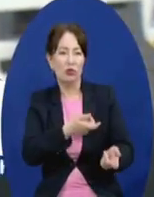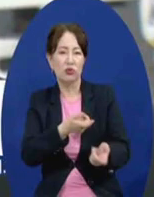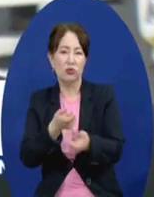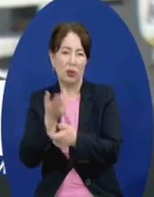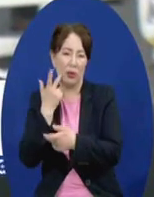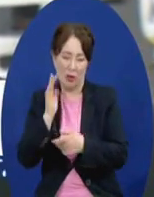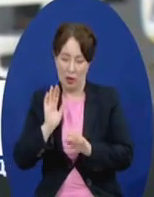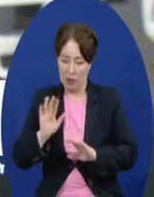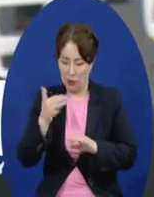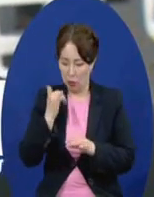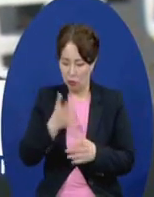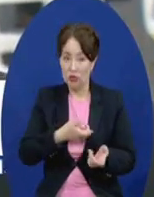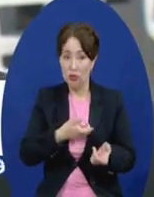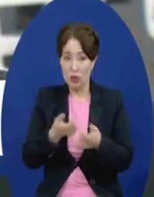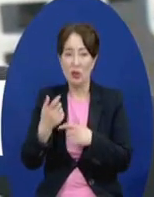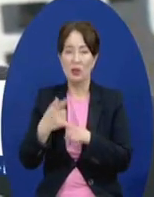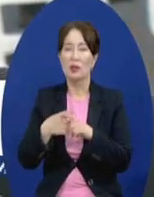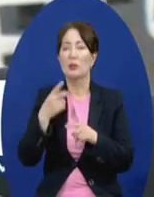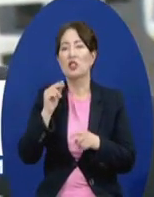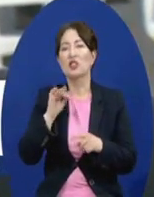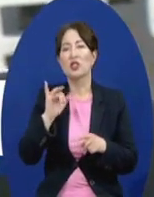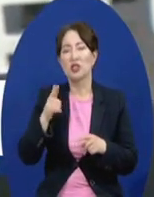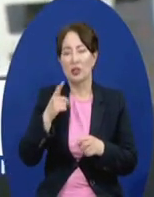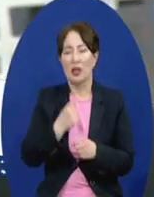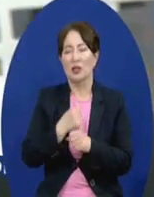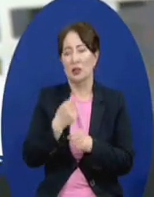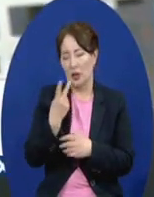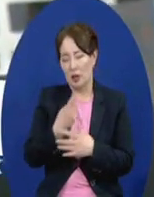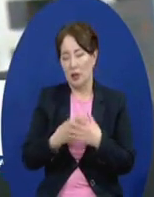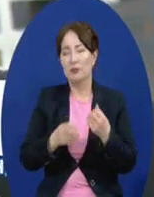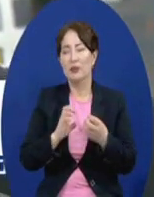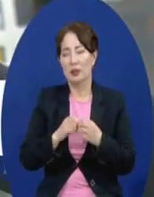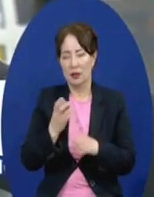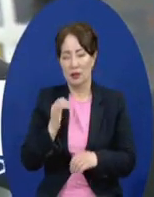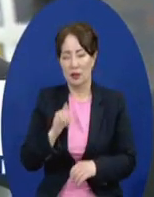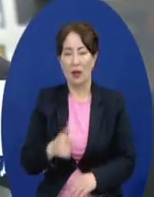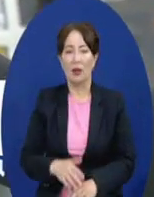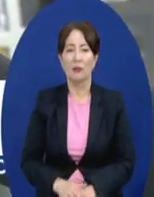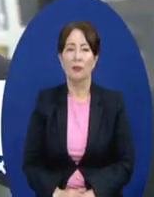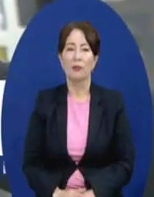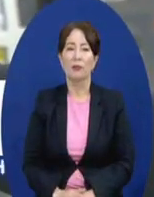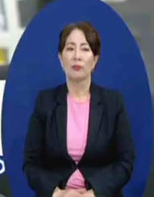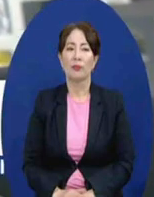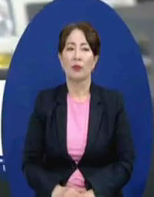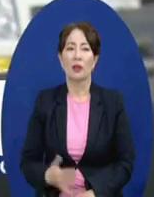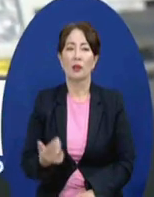Тэгээ усалгаа хийнгээ давхар бас чигшүүлтийн ажлыг бас хийгээл явдаг. Тэгэхээр энэ